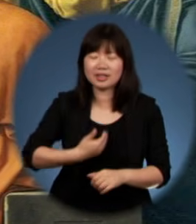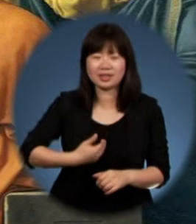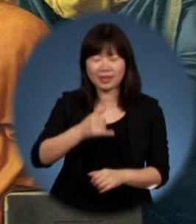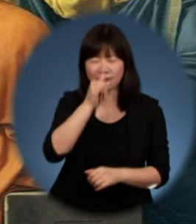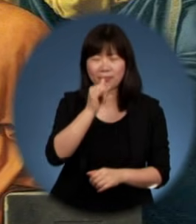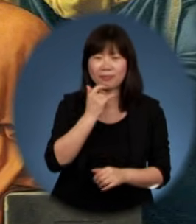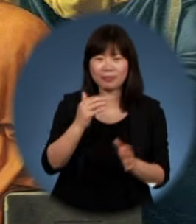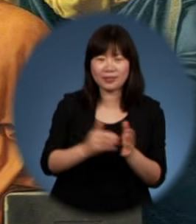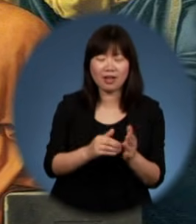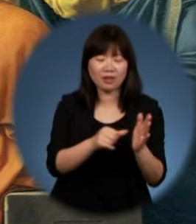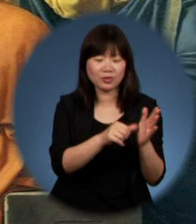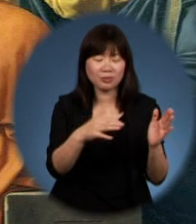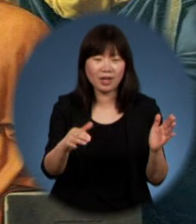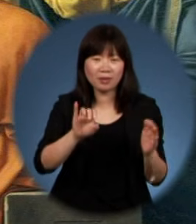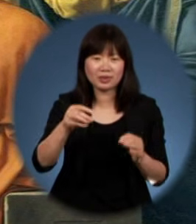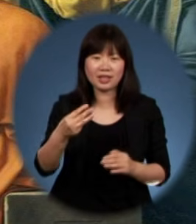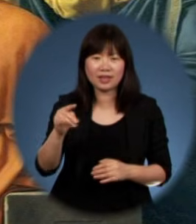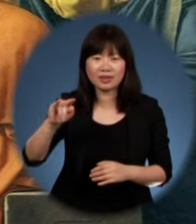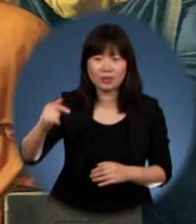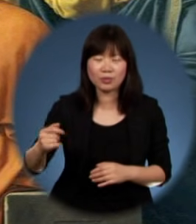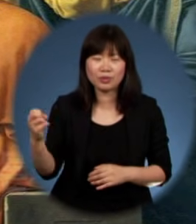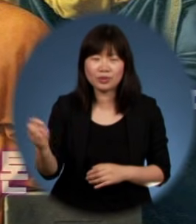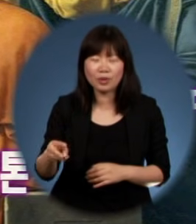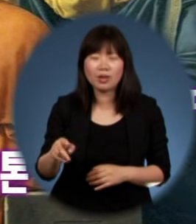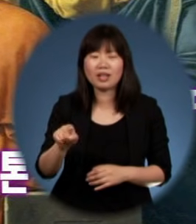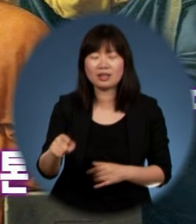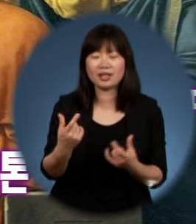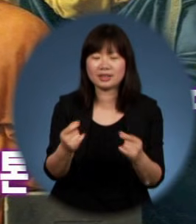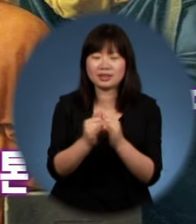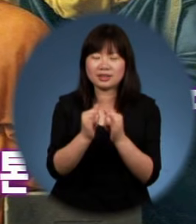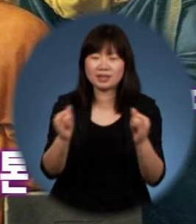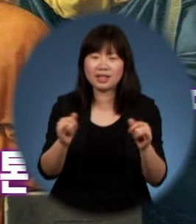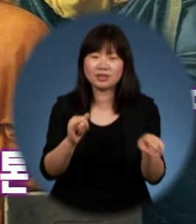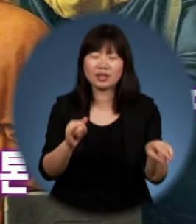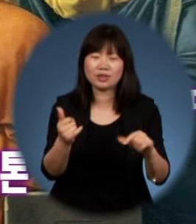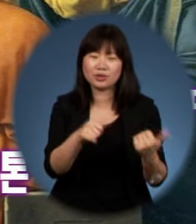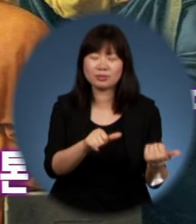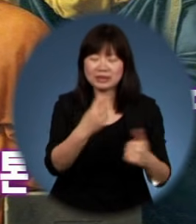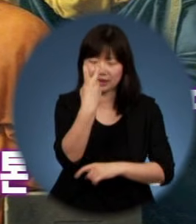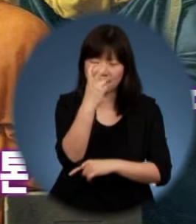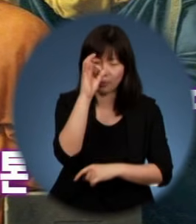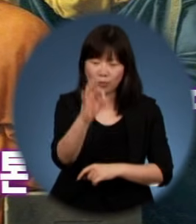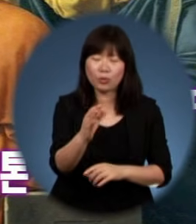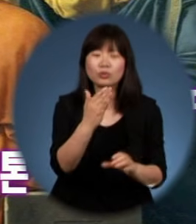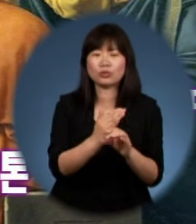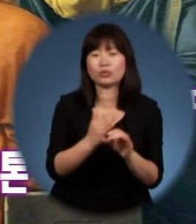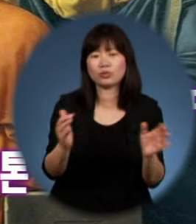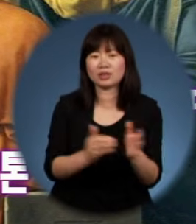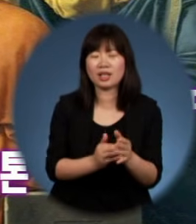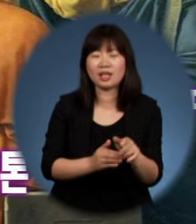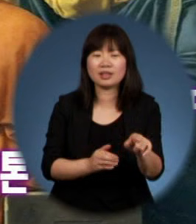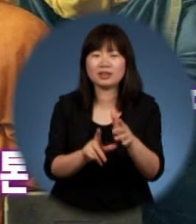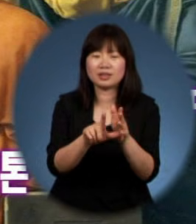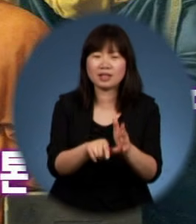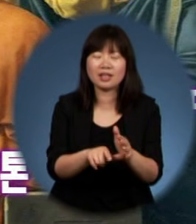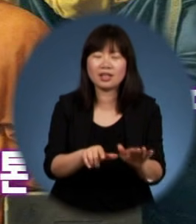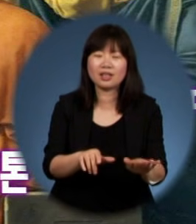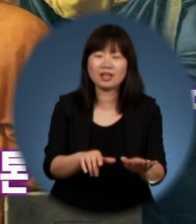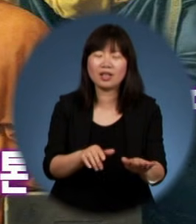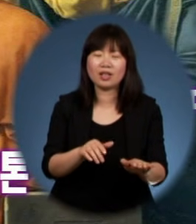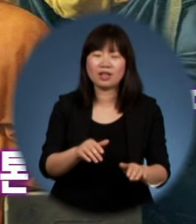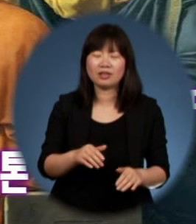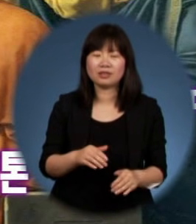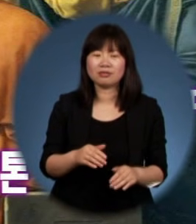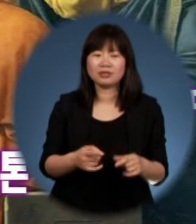있었죠 유명한 플라톤과 크 3 노포 니 이런 사람들이 그의 죽음을 지켜보고 있었습니다 그때 그의 수제자